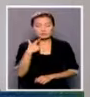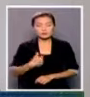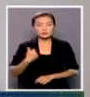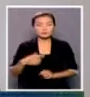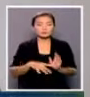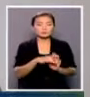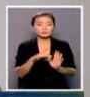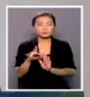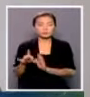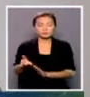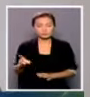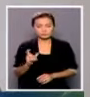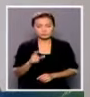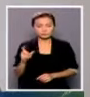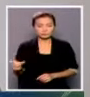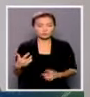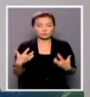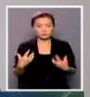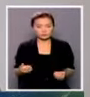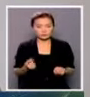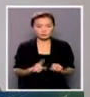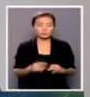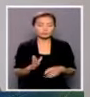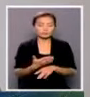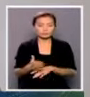іріктеу жұмыстары азаматтың денсаулығына байланысты,